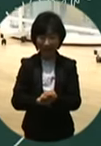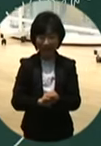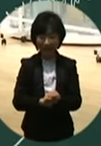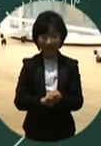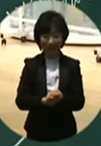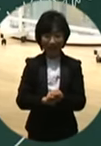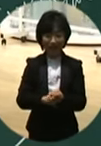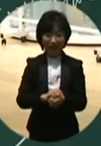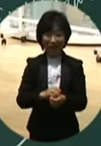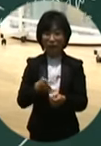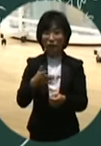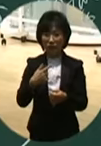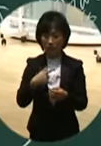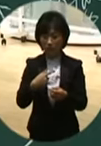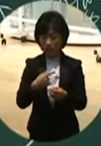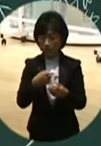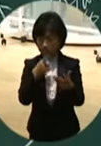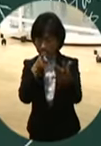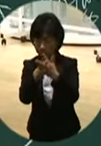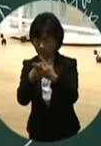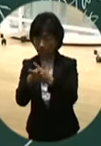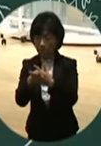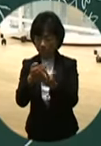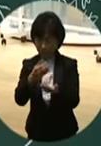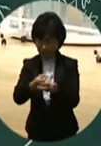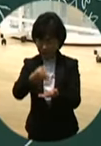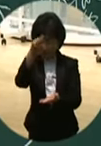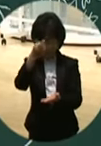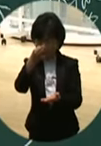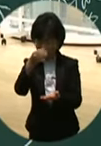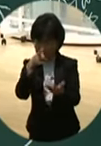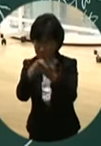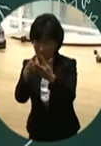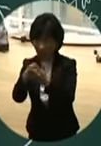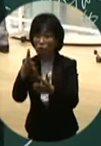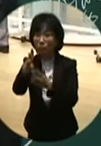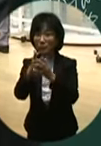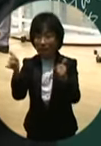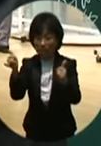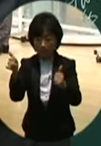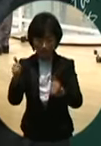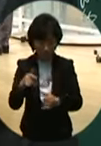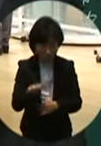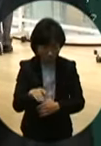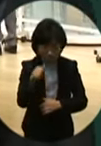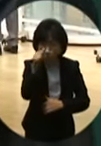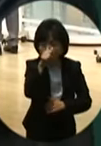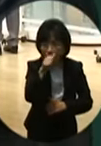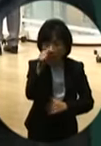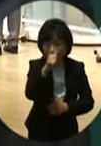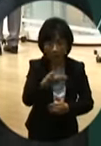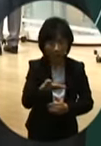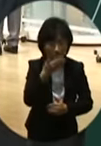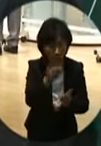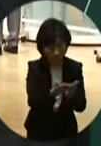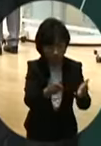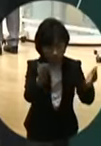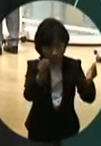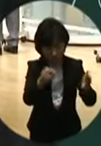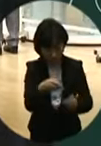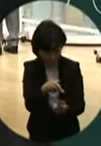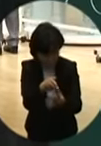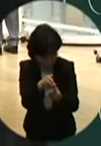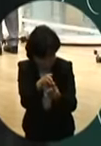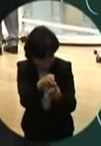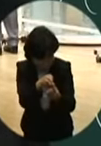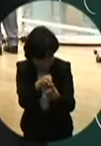엄청 비싼 거 그릇이라. And so it says one of the stores in the textbook, and one antique specialist saw that there's a very precious bowl that is